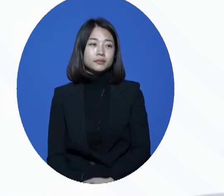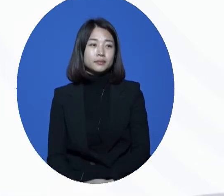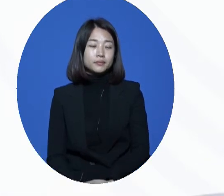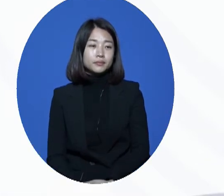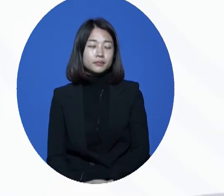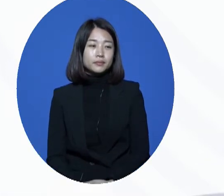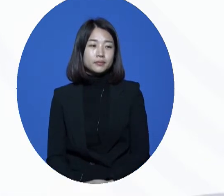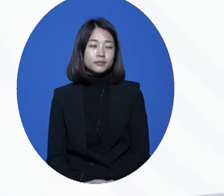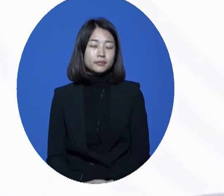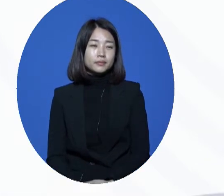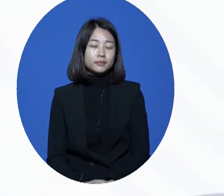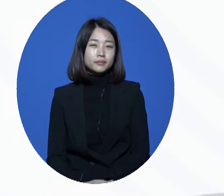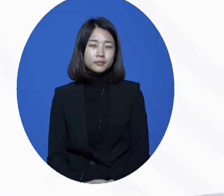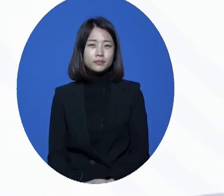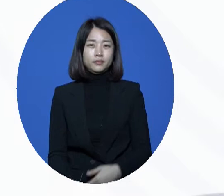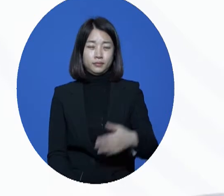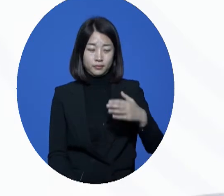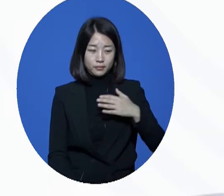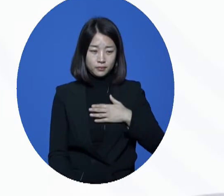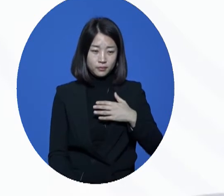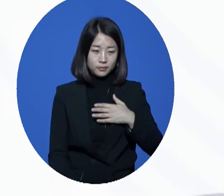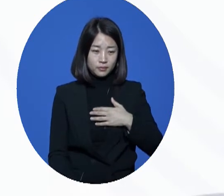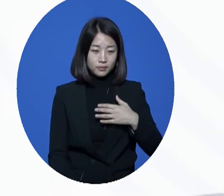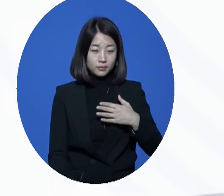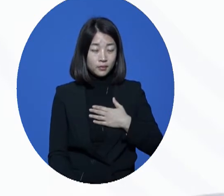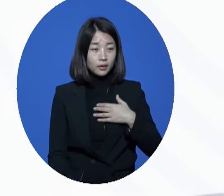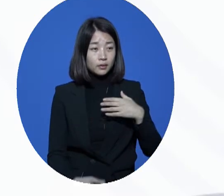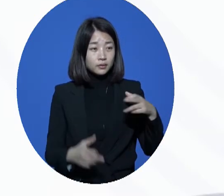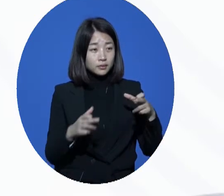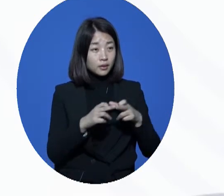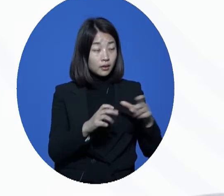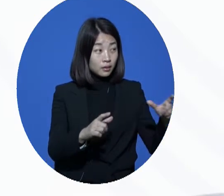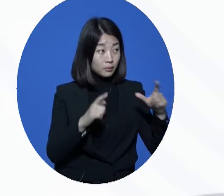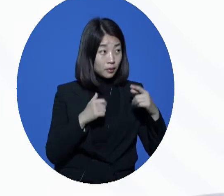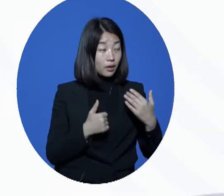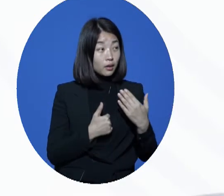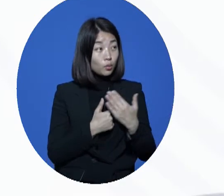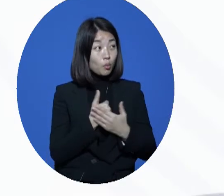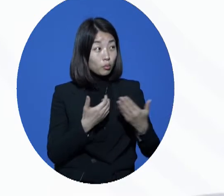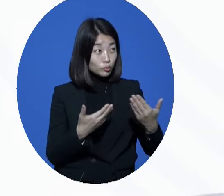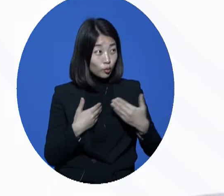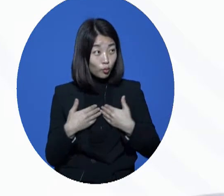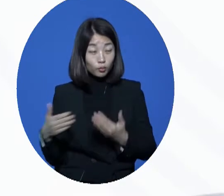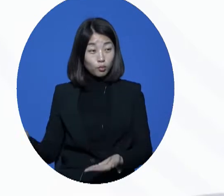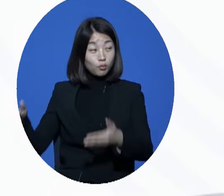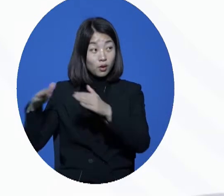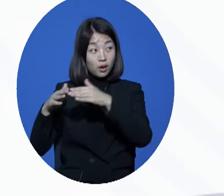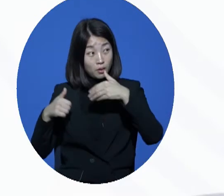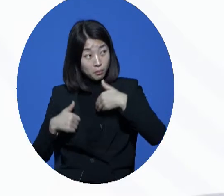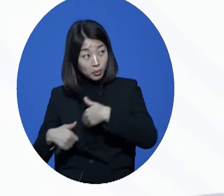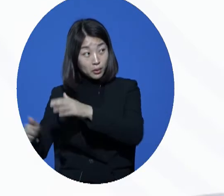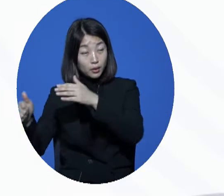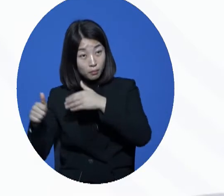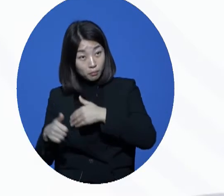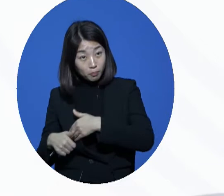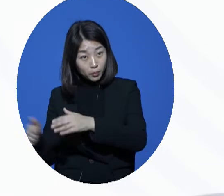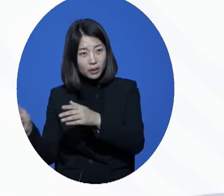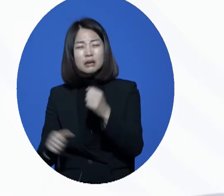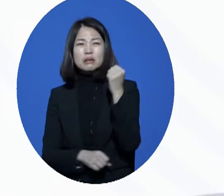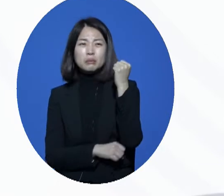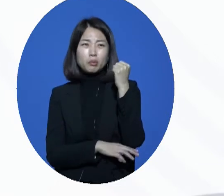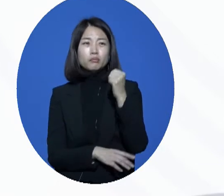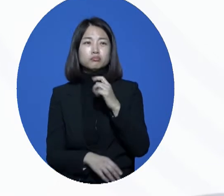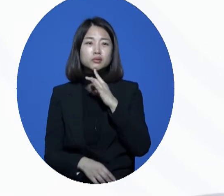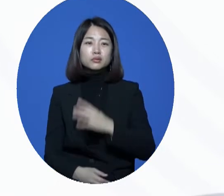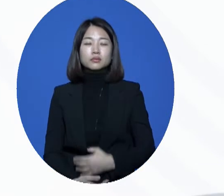약한 몸의 상태가 되면은 그것이 우리 사회가 갖고 있는 돌봄이라면 돌봄이고 사회보장이라면 사회보장인 기본적인